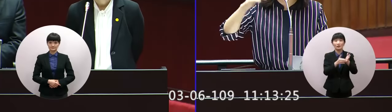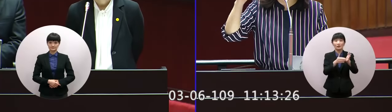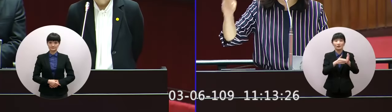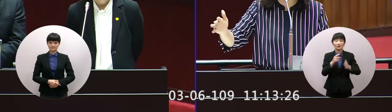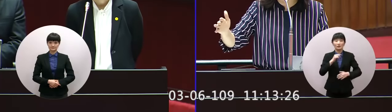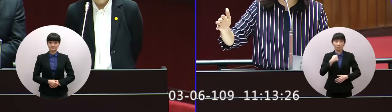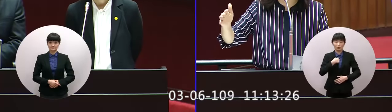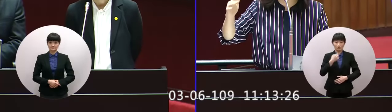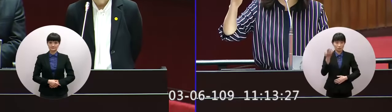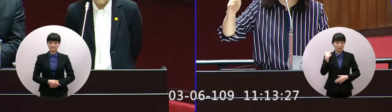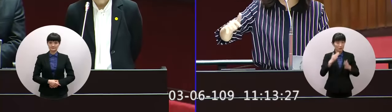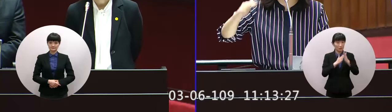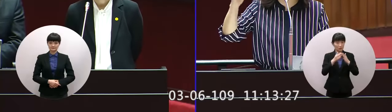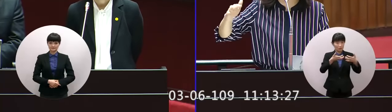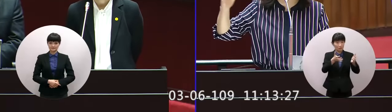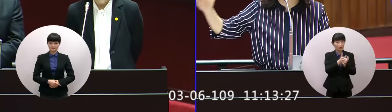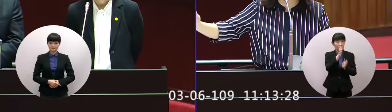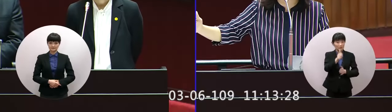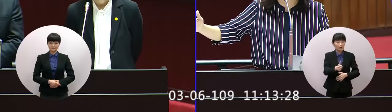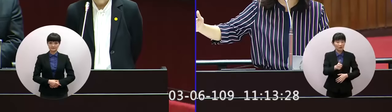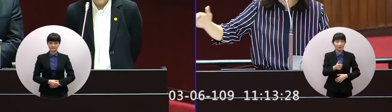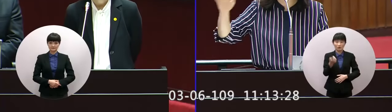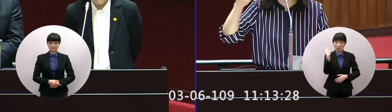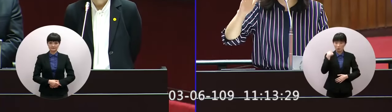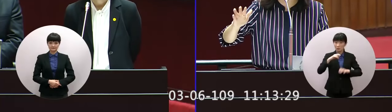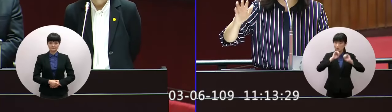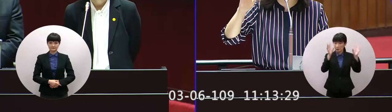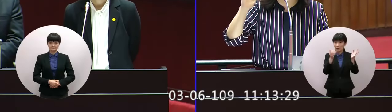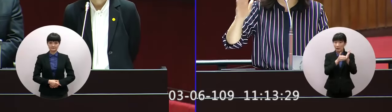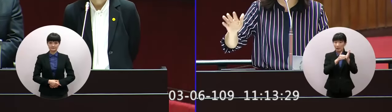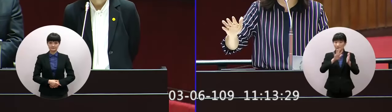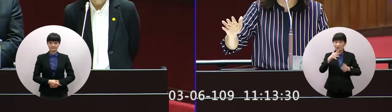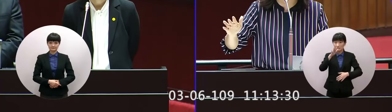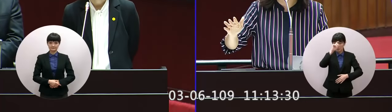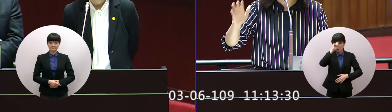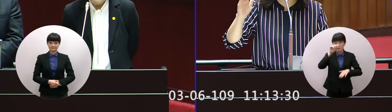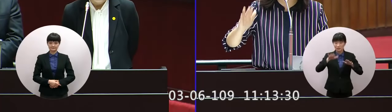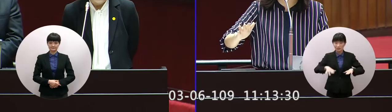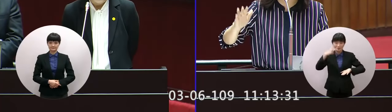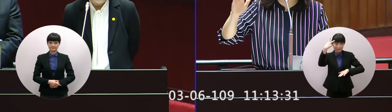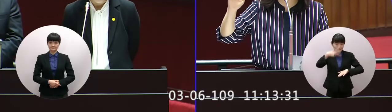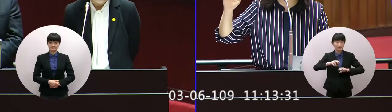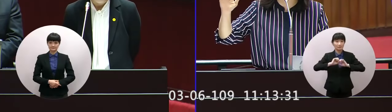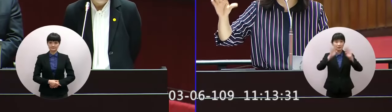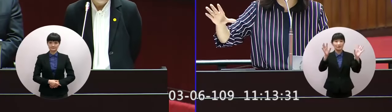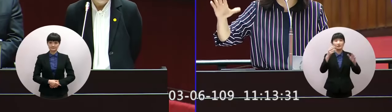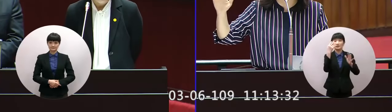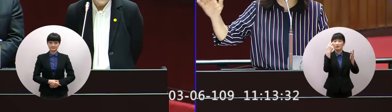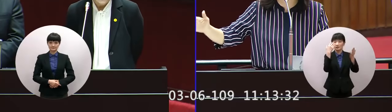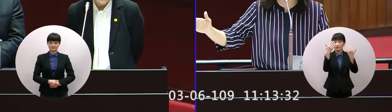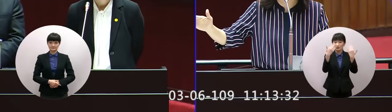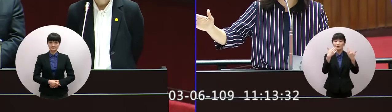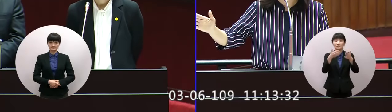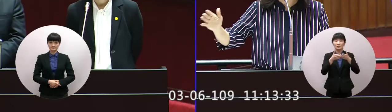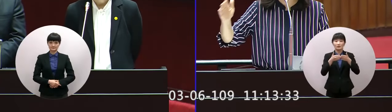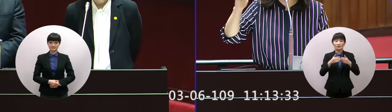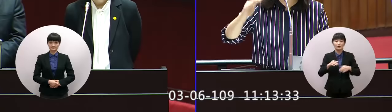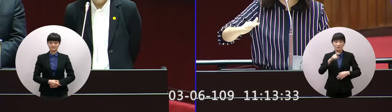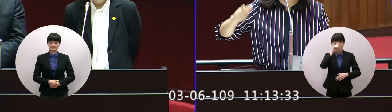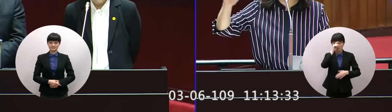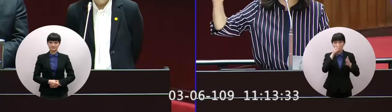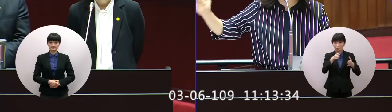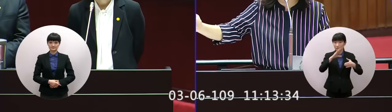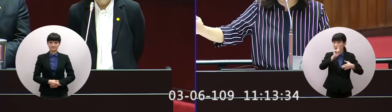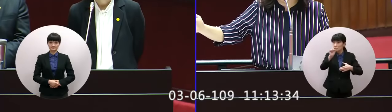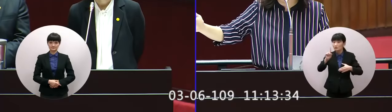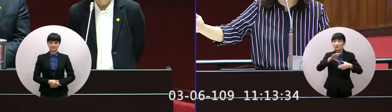你昨天有说得很清楚，但是要再次的说明，让大家能够了解，起码在一些文化活动上，或者说